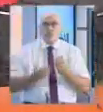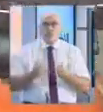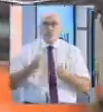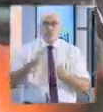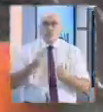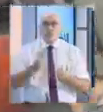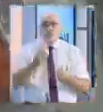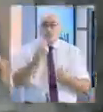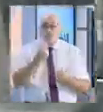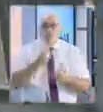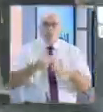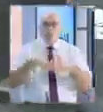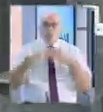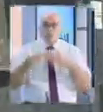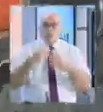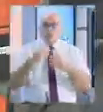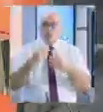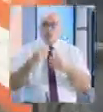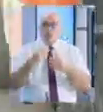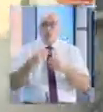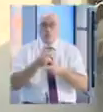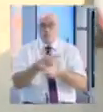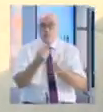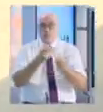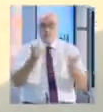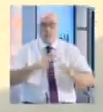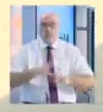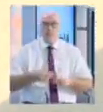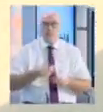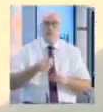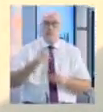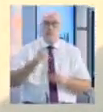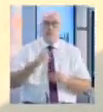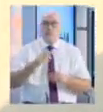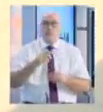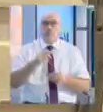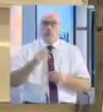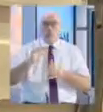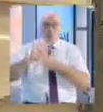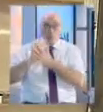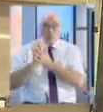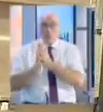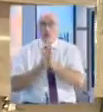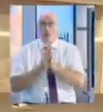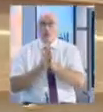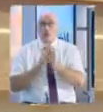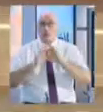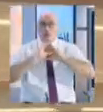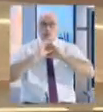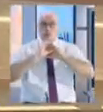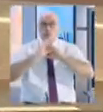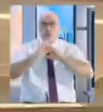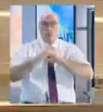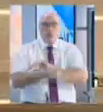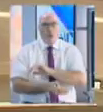لفائده العائلات المتضرره من حرائق الطارف انطلقت بها الشاحنات لتخفف ولو قليلا من معاناه